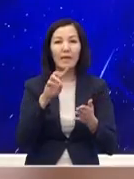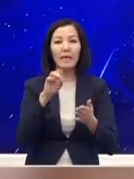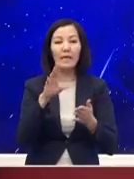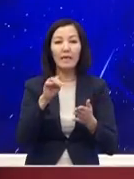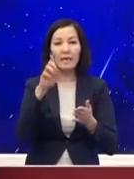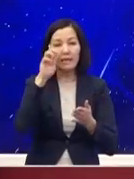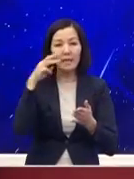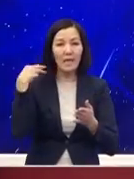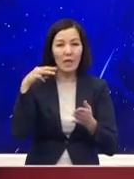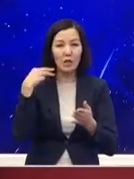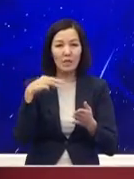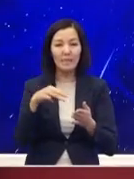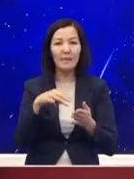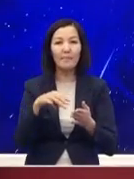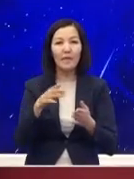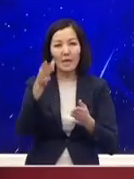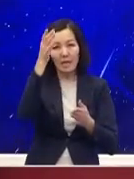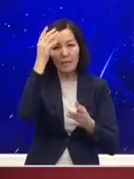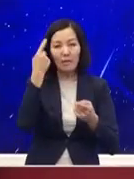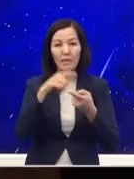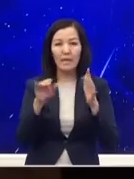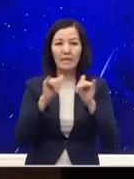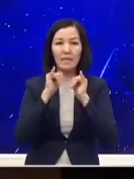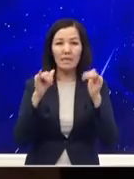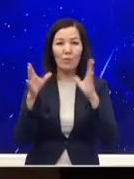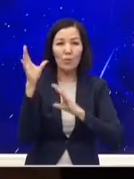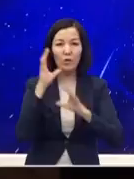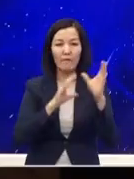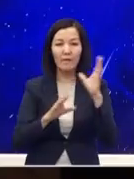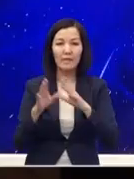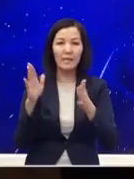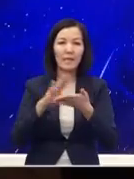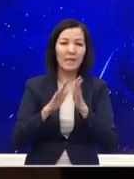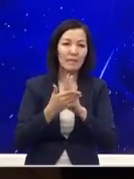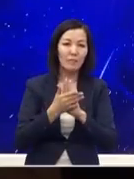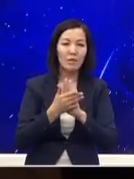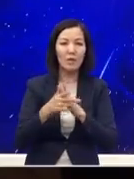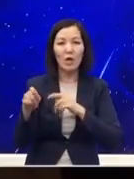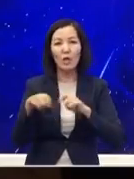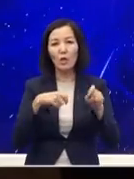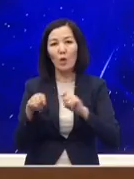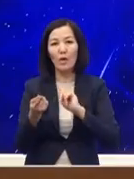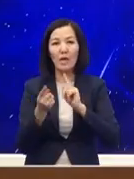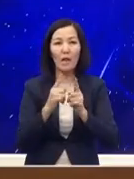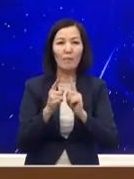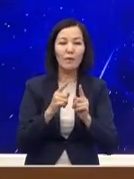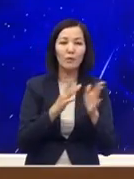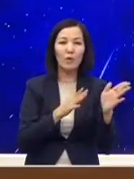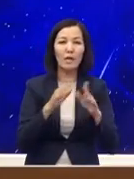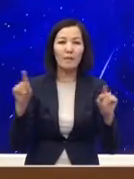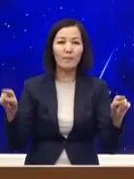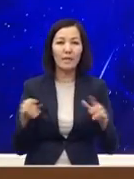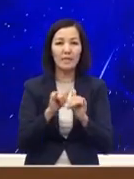ұсыныс білдірді. Ал Иран елшісі ғылыми байланысты нығайтып, университет аралық келісім жасау мен тауар алмасу жүйесін